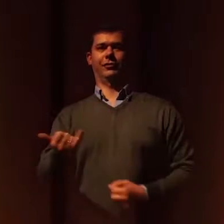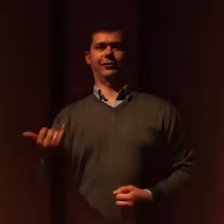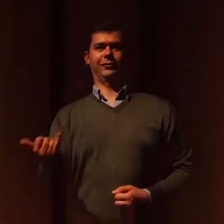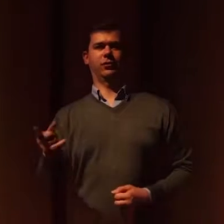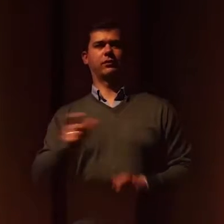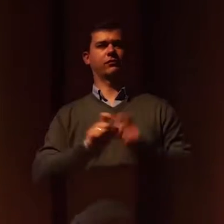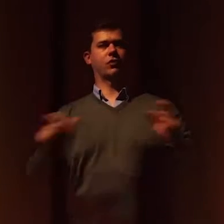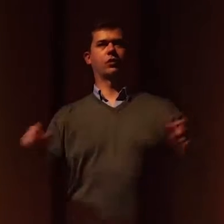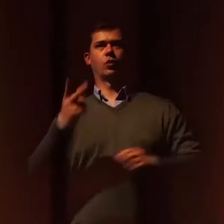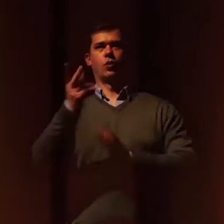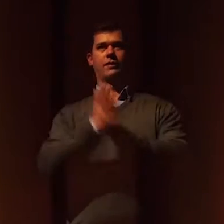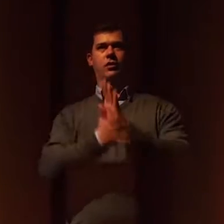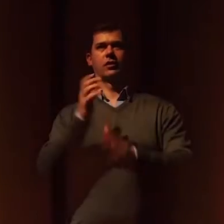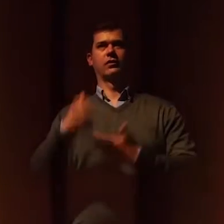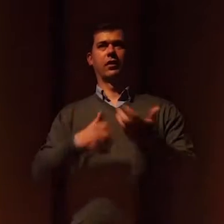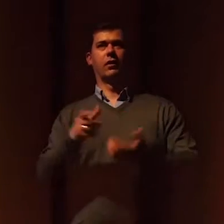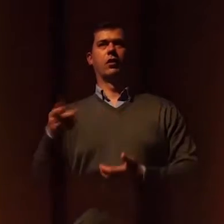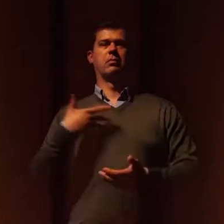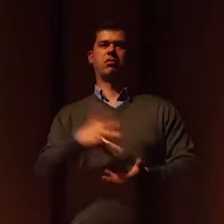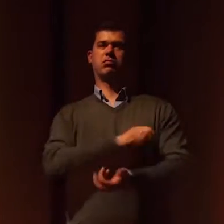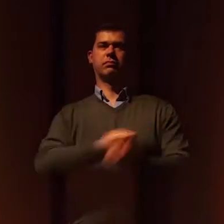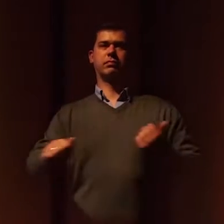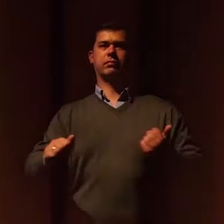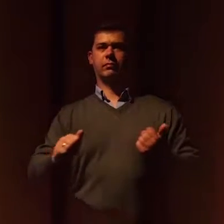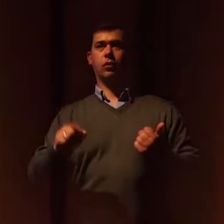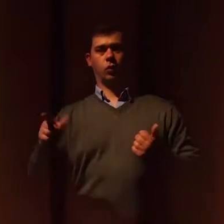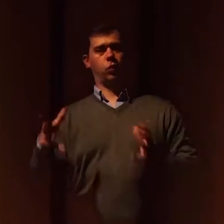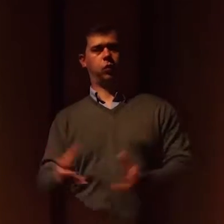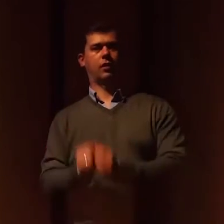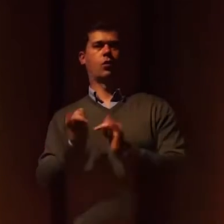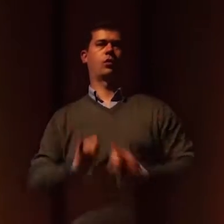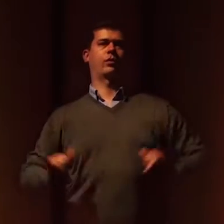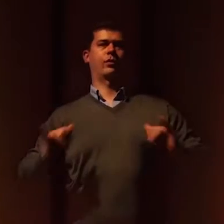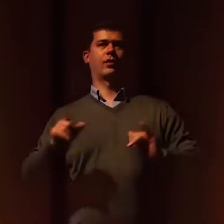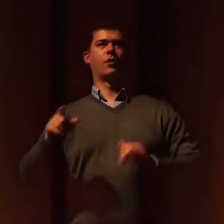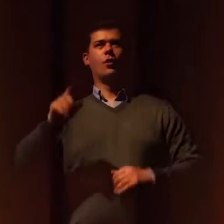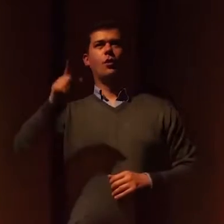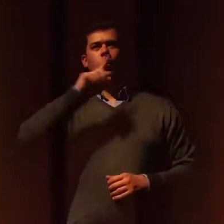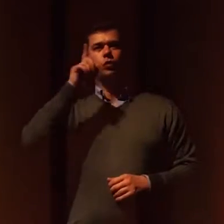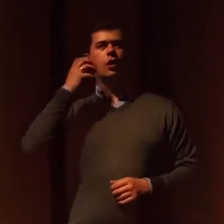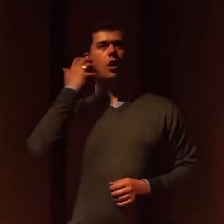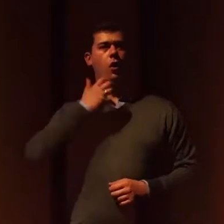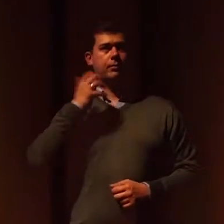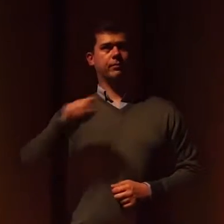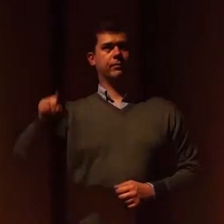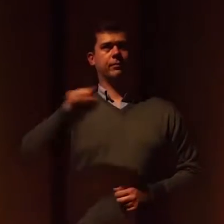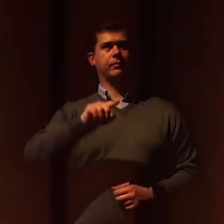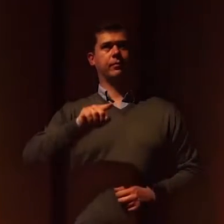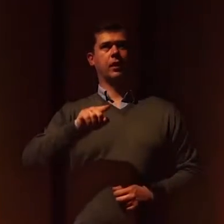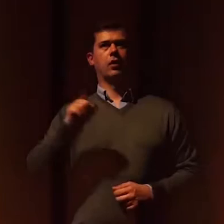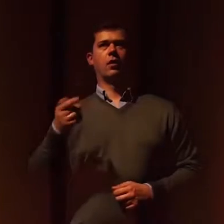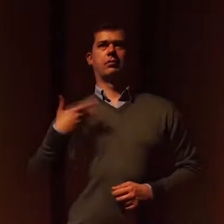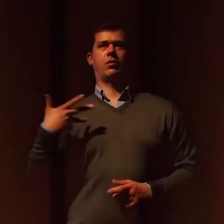w czasie II Wojny Światowej przed zagładą którą społeczność Romów która społeczność Romów